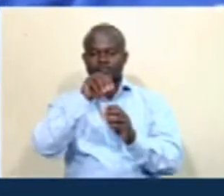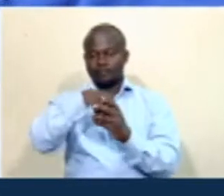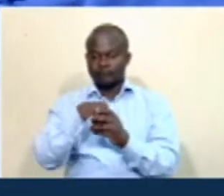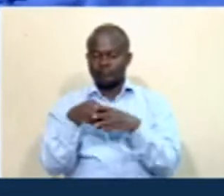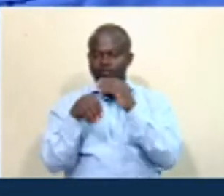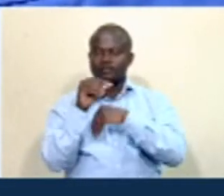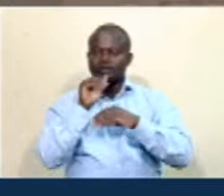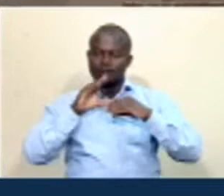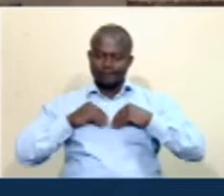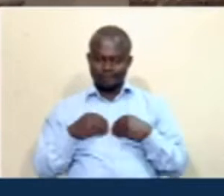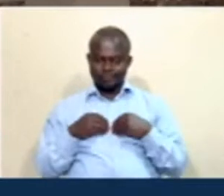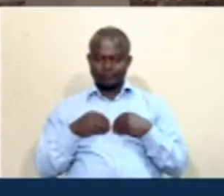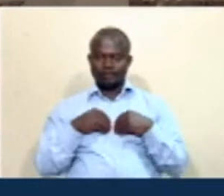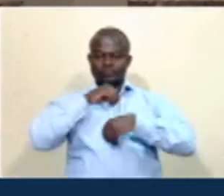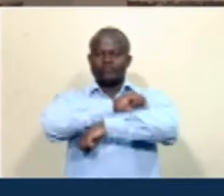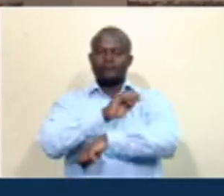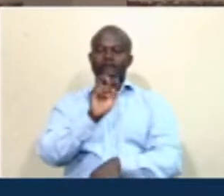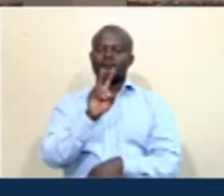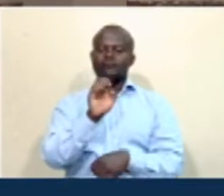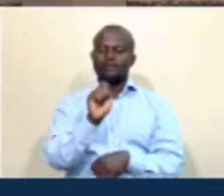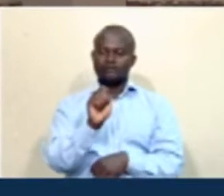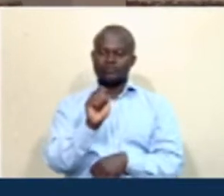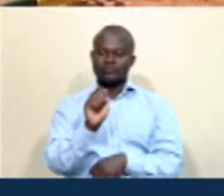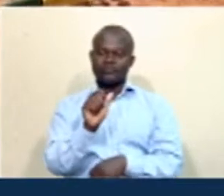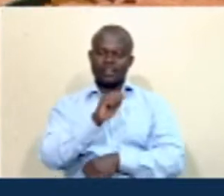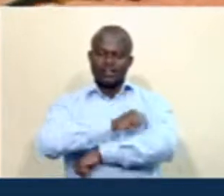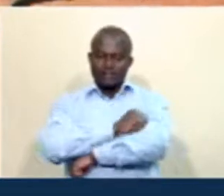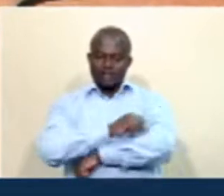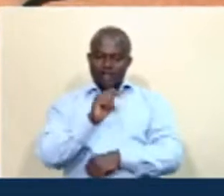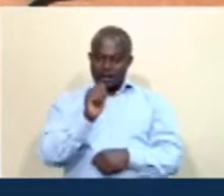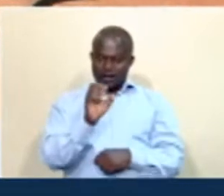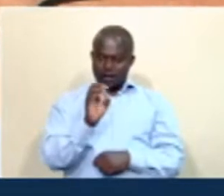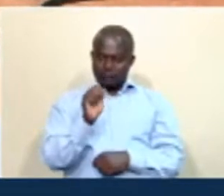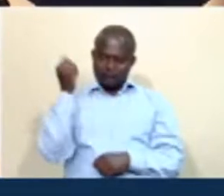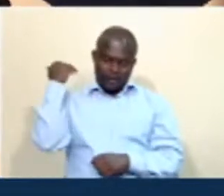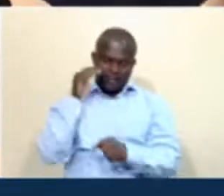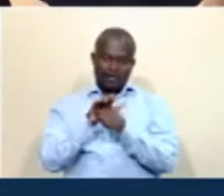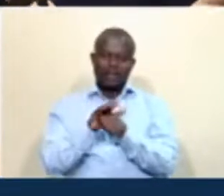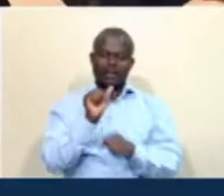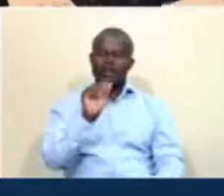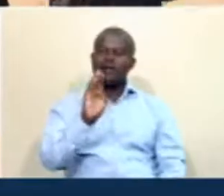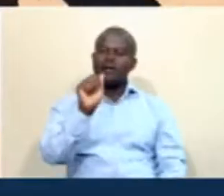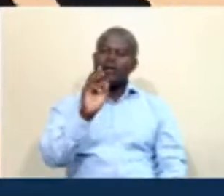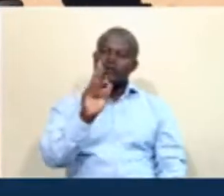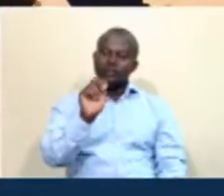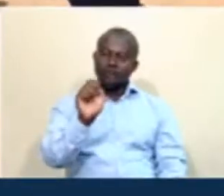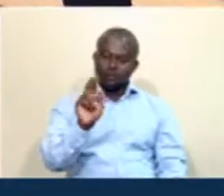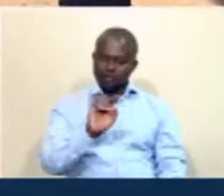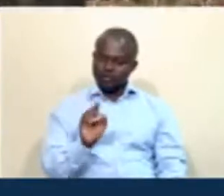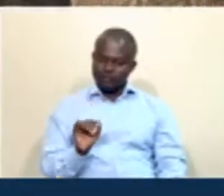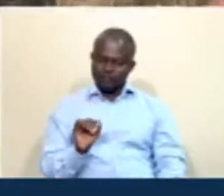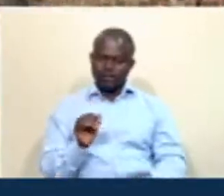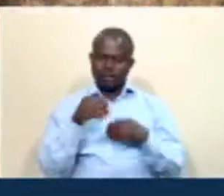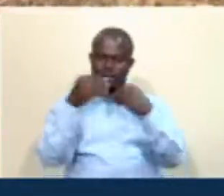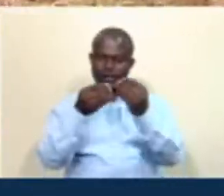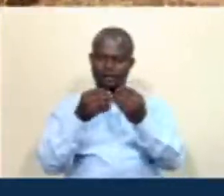murembetsi. Urugero ni ishuri rya TVET School Ntoma aho benshi mu bigamo imyuga ari abahoze ari abafutuzi, hakaba n'abahawe imirimo mu bikorwa byo gucukura imirwanyasuri